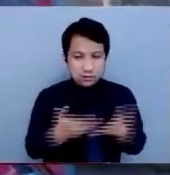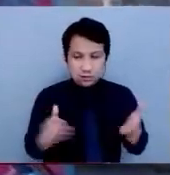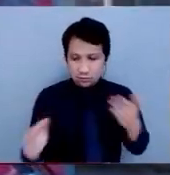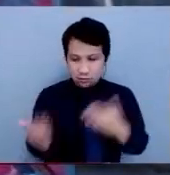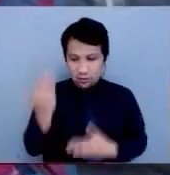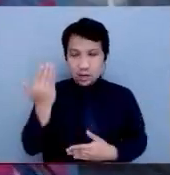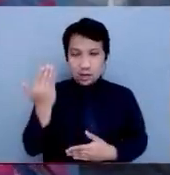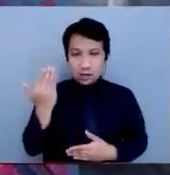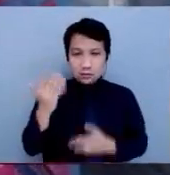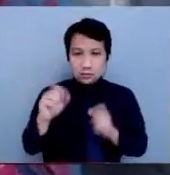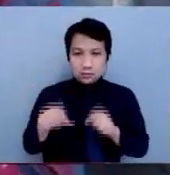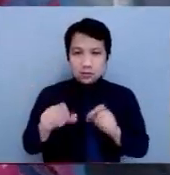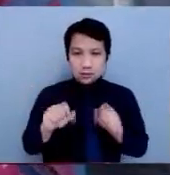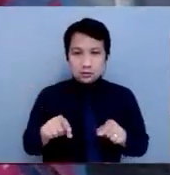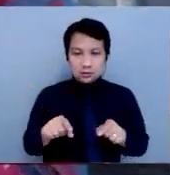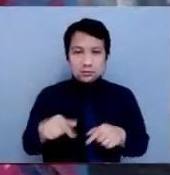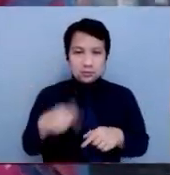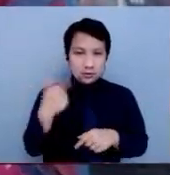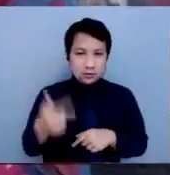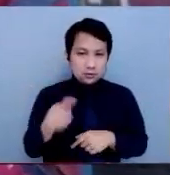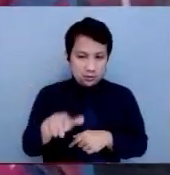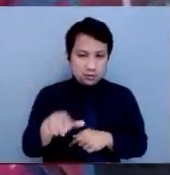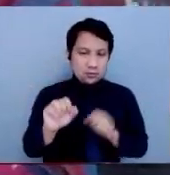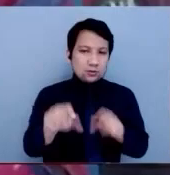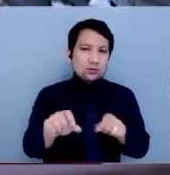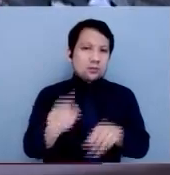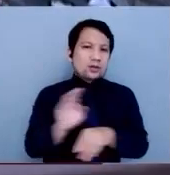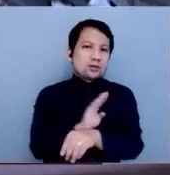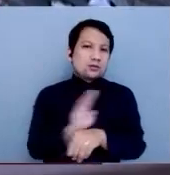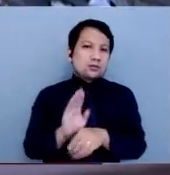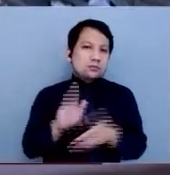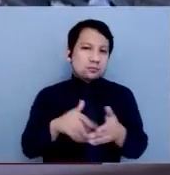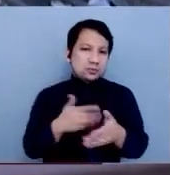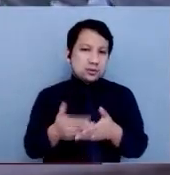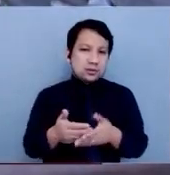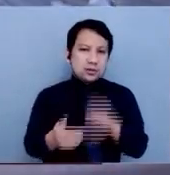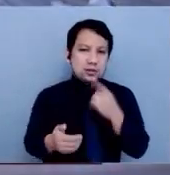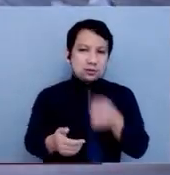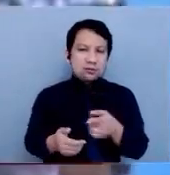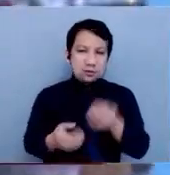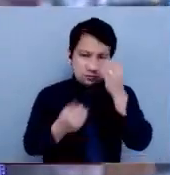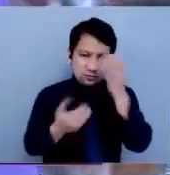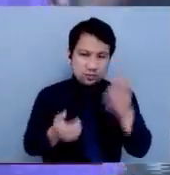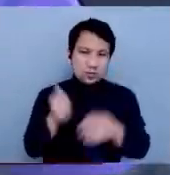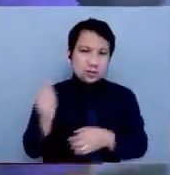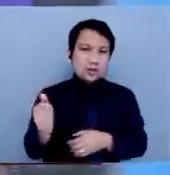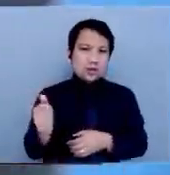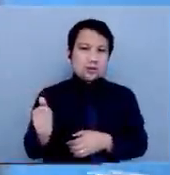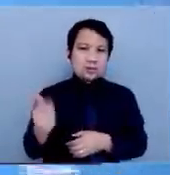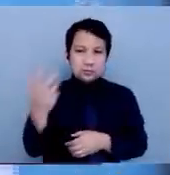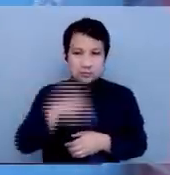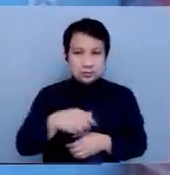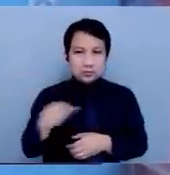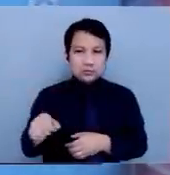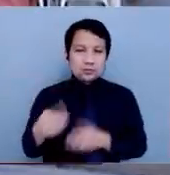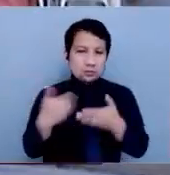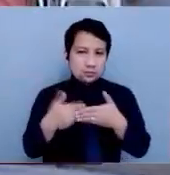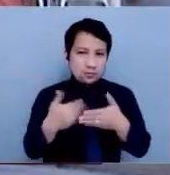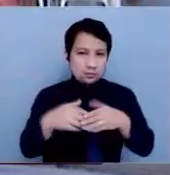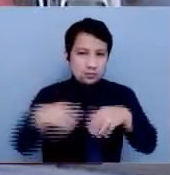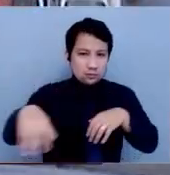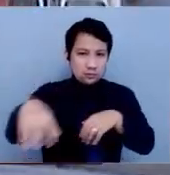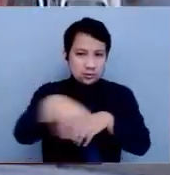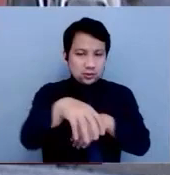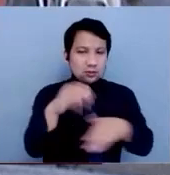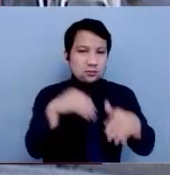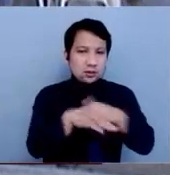mga paninda, tapos nagtitinda rin po kami sa hapon, kaya sobrang busy po talaga. Kaya mainam nga raw sana kung may mas malapit at accessible